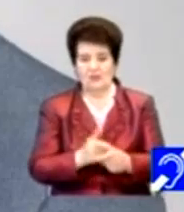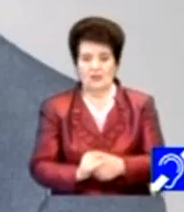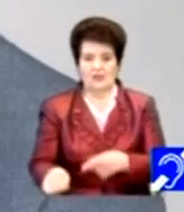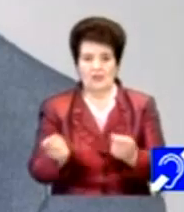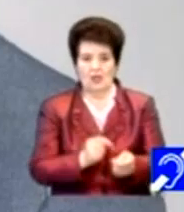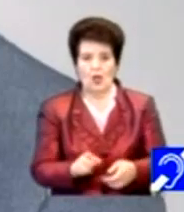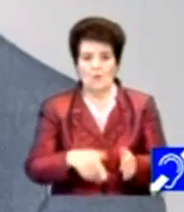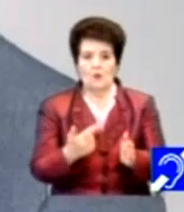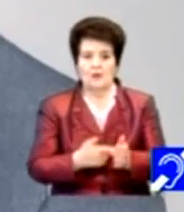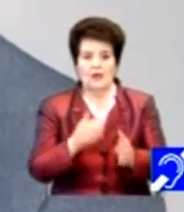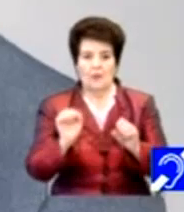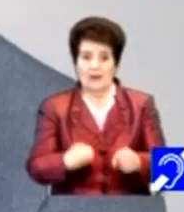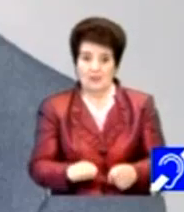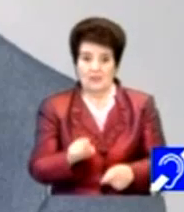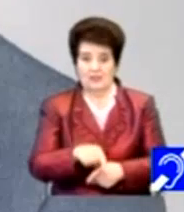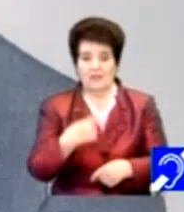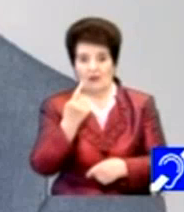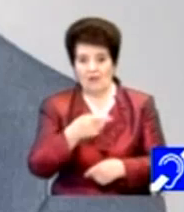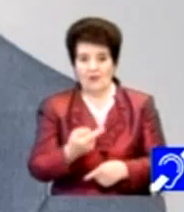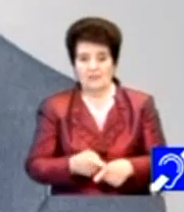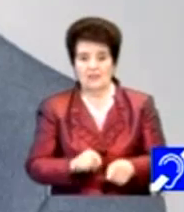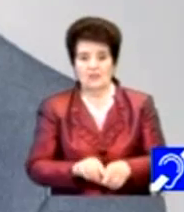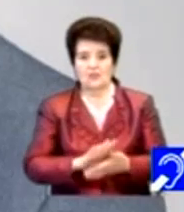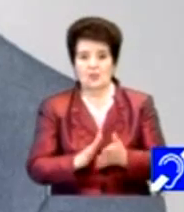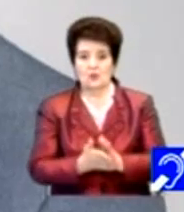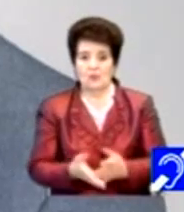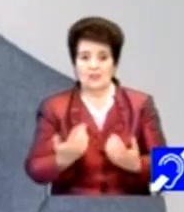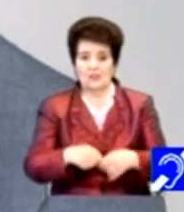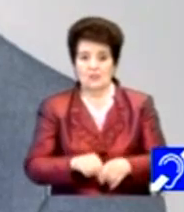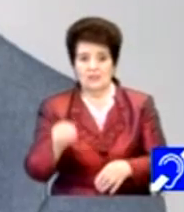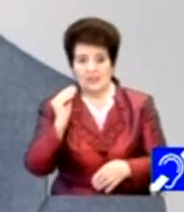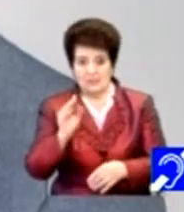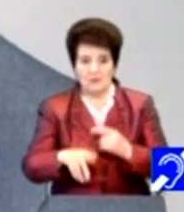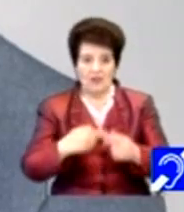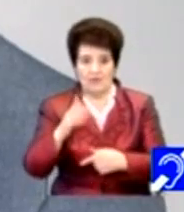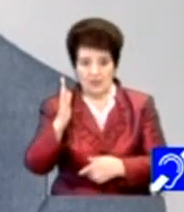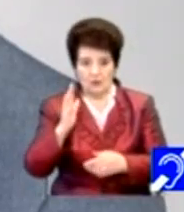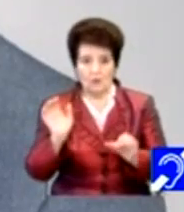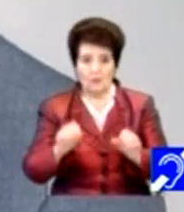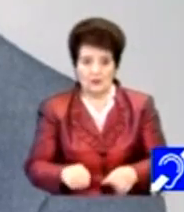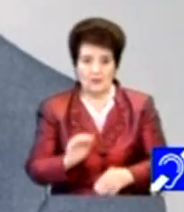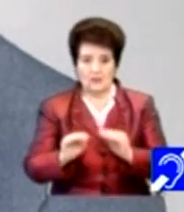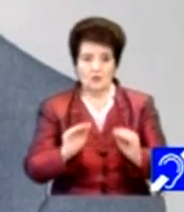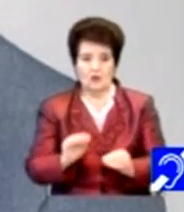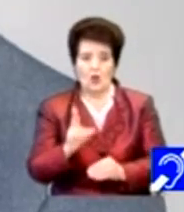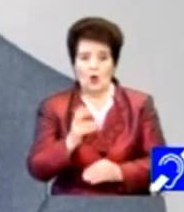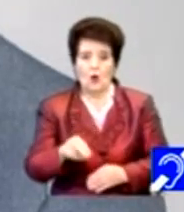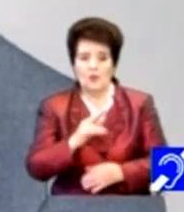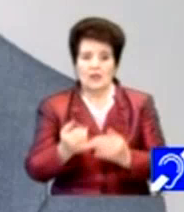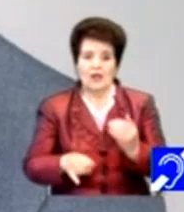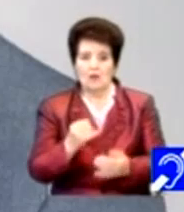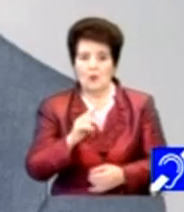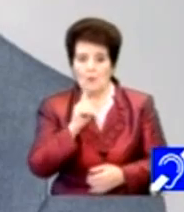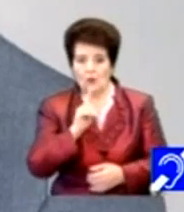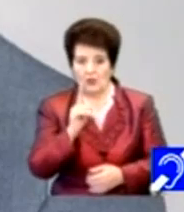iar municipalitatea nu are capacitatea să facă față în asemenea situații. Astfel, în acest sens, pe viitor este posibil să instituim coduri galbene și